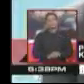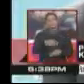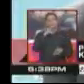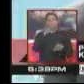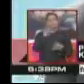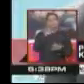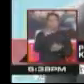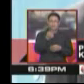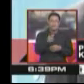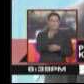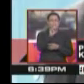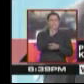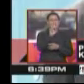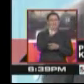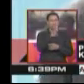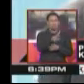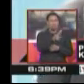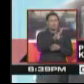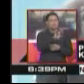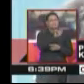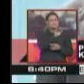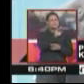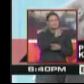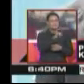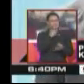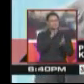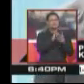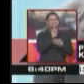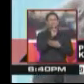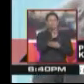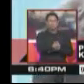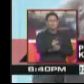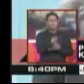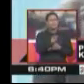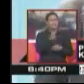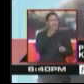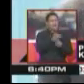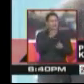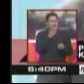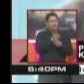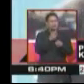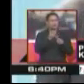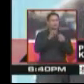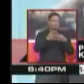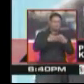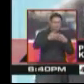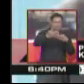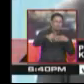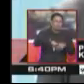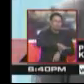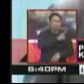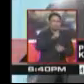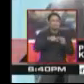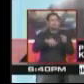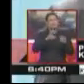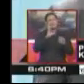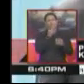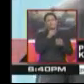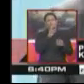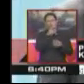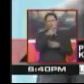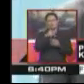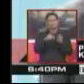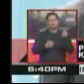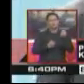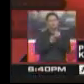Sabi ng kanilang mentor na si Jimmy Iovine, matagal pa bago ilabas ang album ni Philip dahil pagpipilian pa nila kung sino ang magpoproduce nito.